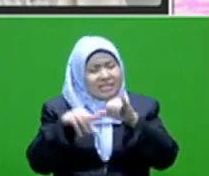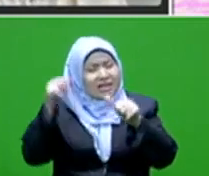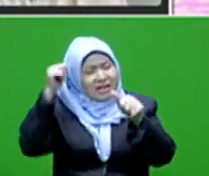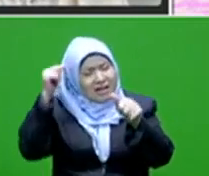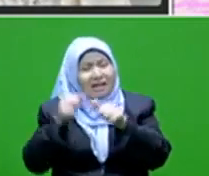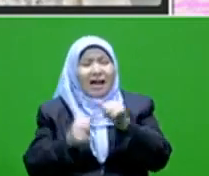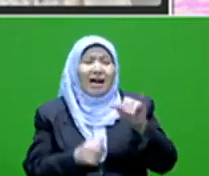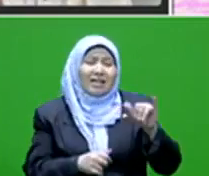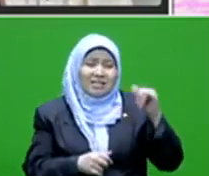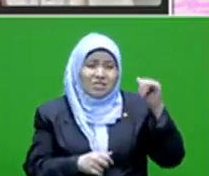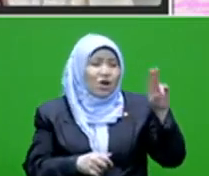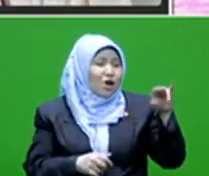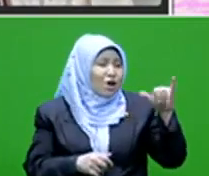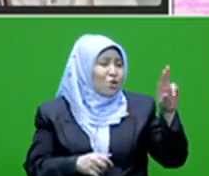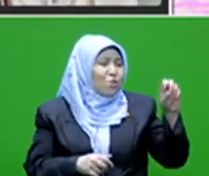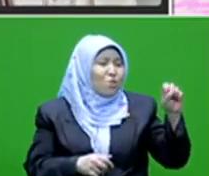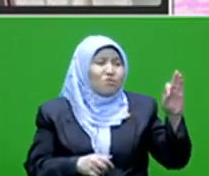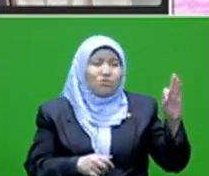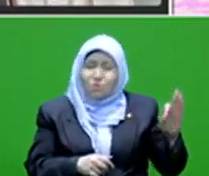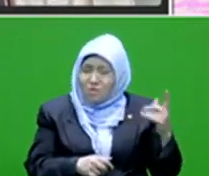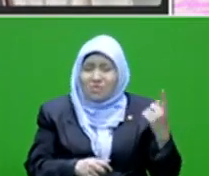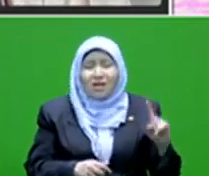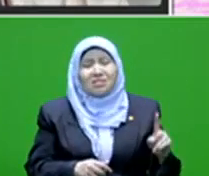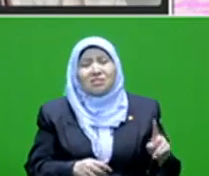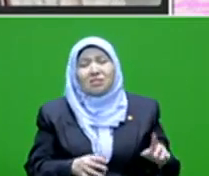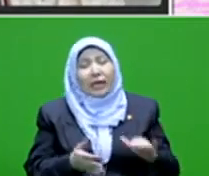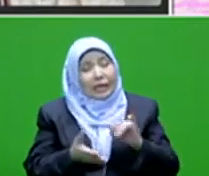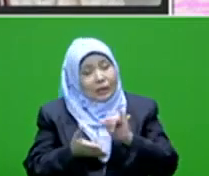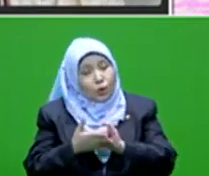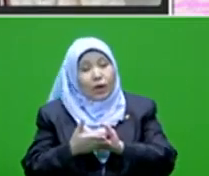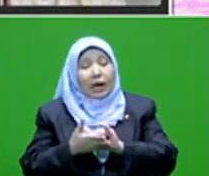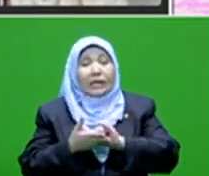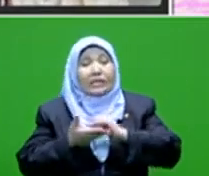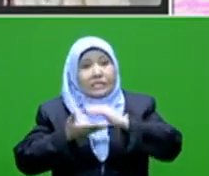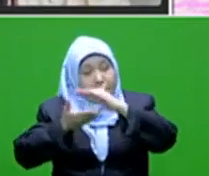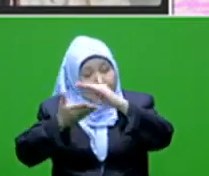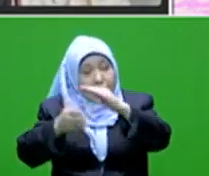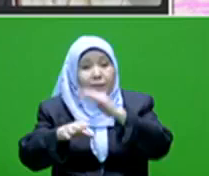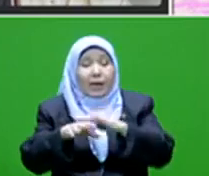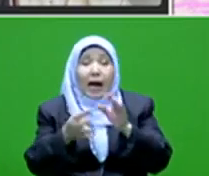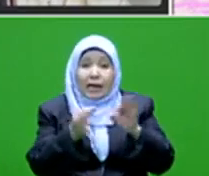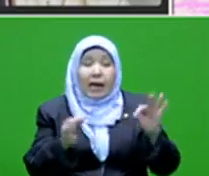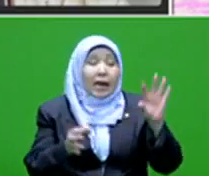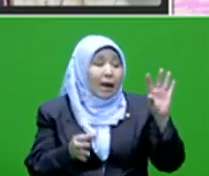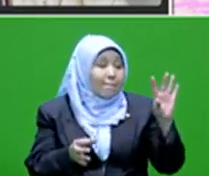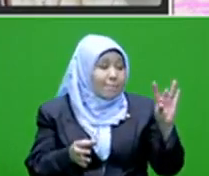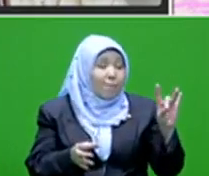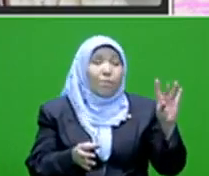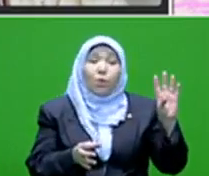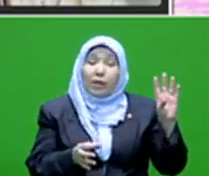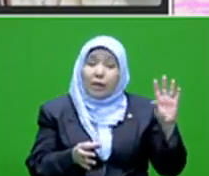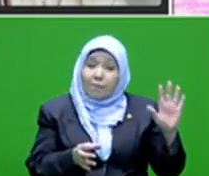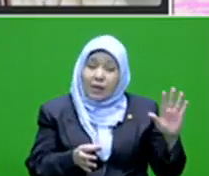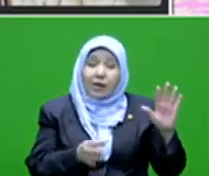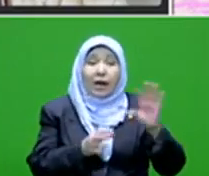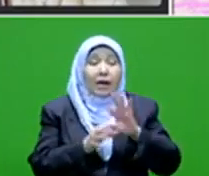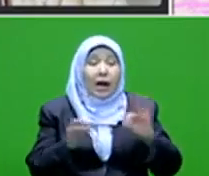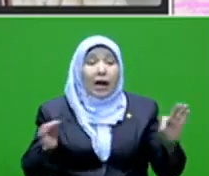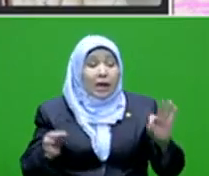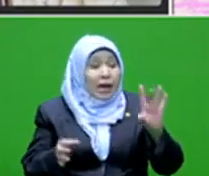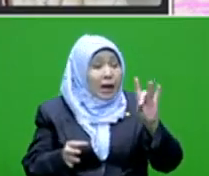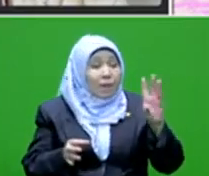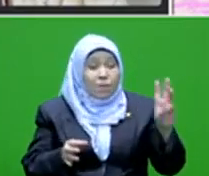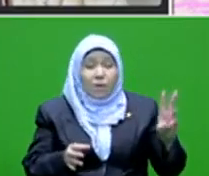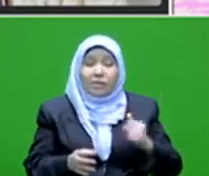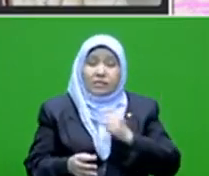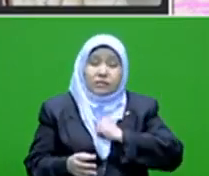Yusuf, pasal Yusuf je kerjanya kan. Itu yang disampaikan pada ayat 85. Ayat 86, Nabi Yaakob yang bersendirian